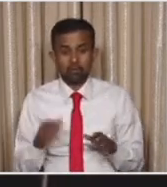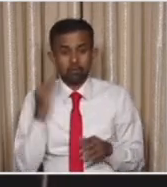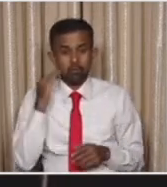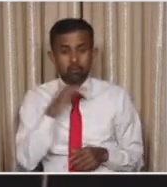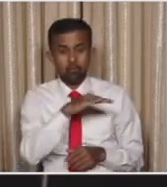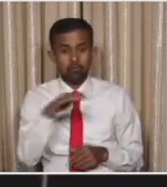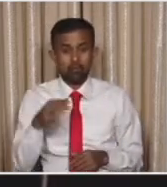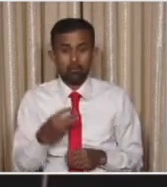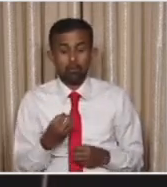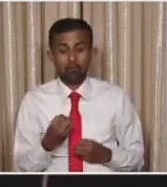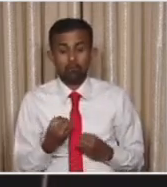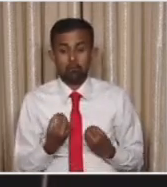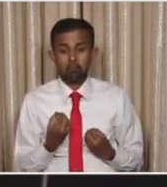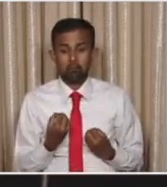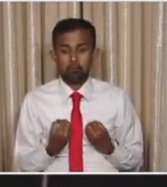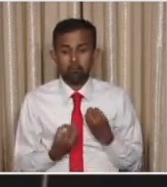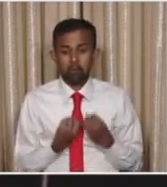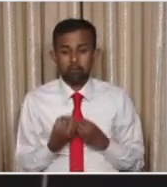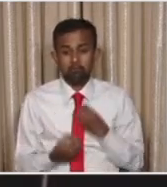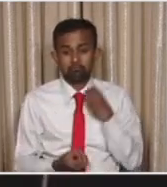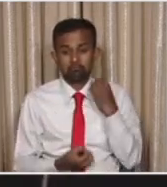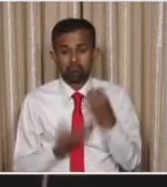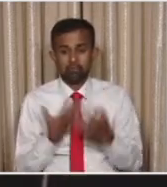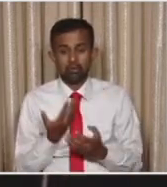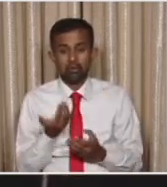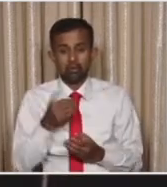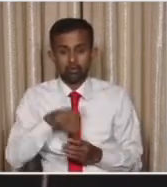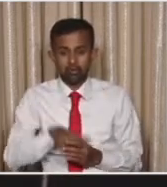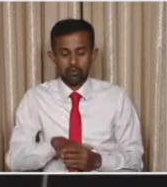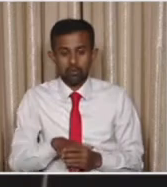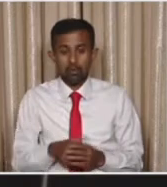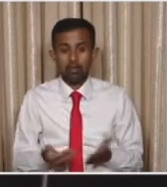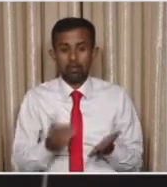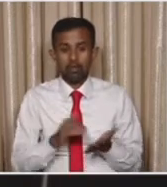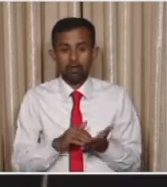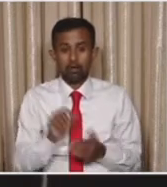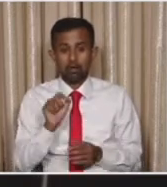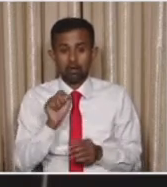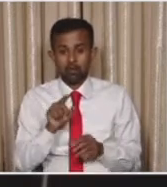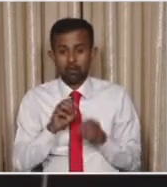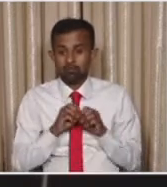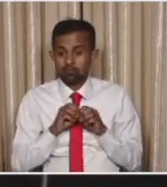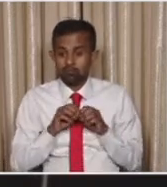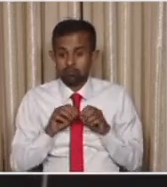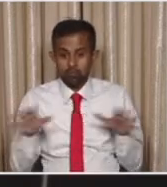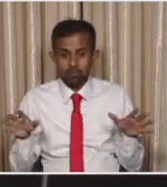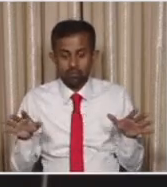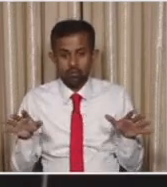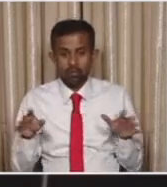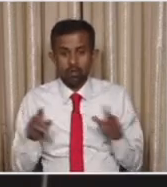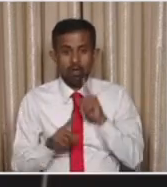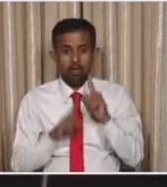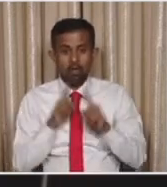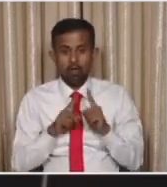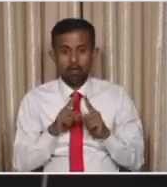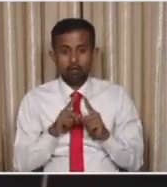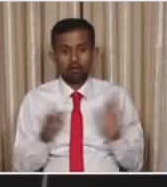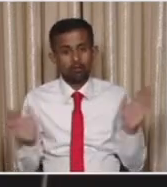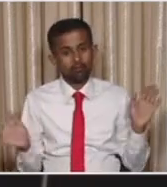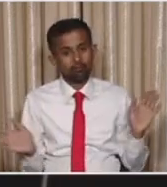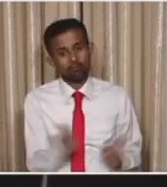මහජනයාගේ හැඟීම් අවුස්සා ඒ තුළින් නැවත ජනප්‍රිය භාවය පිහිටුවන්නට කතා කර පිට වී